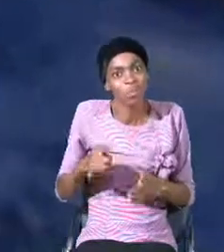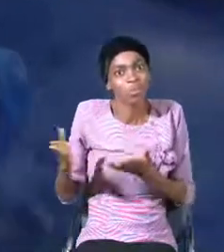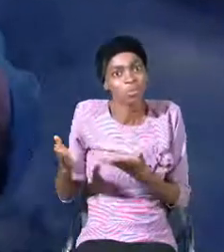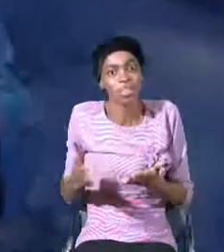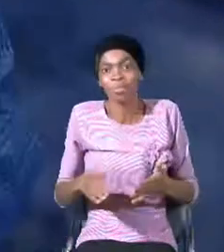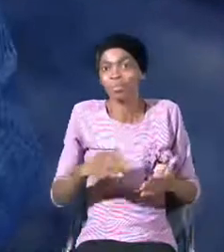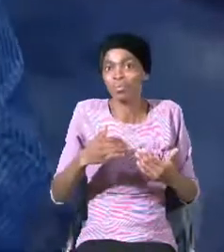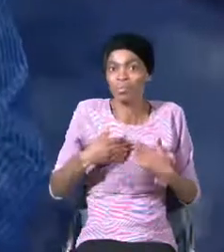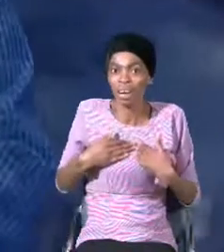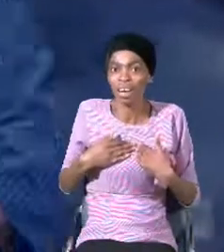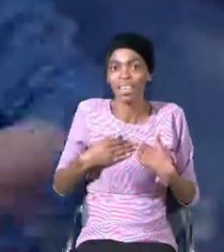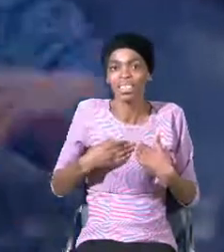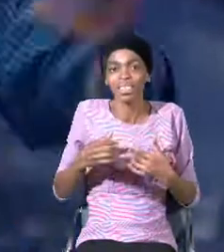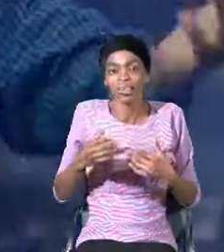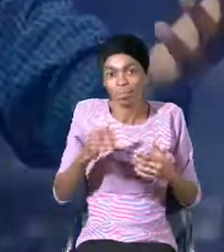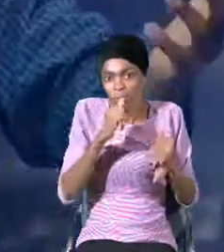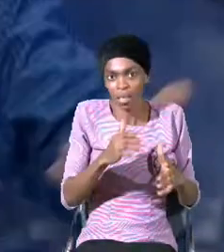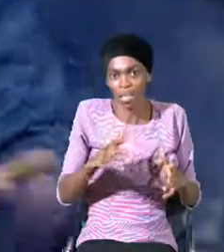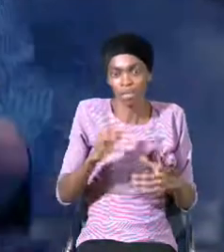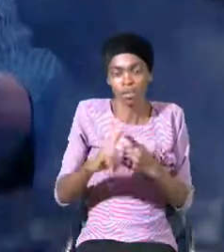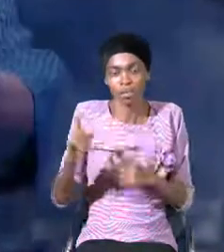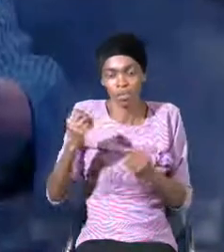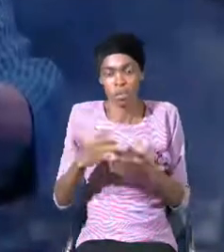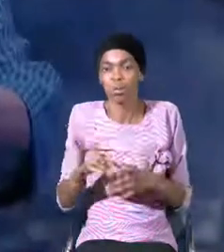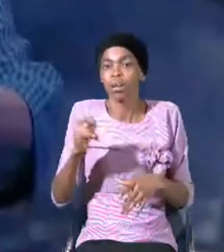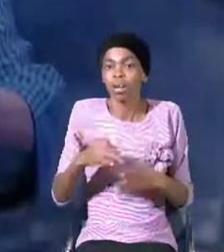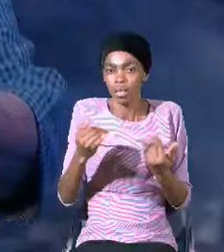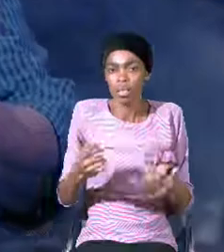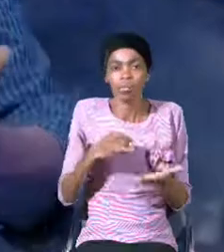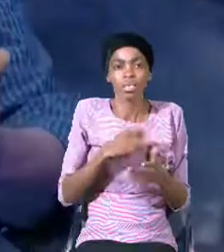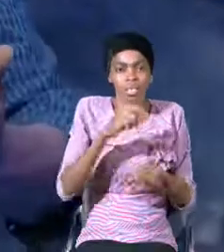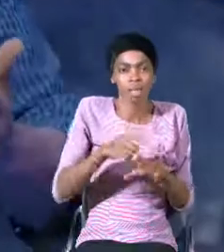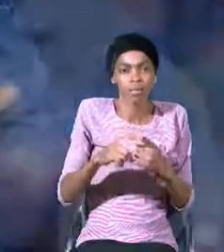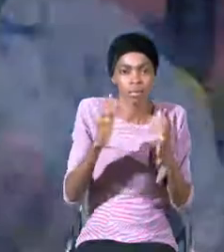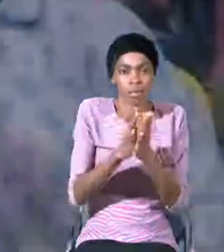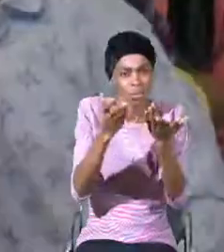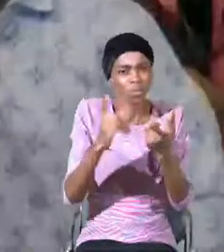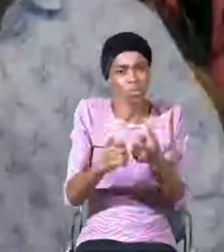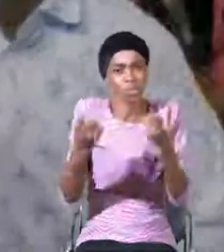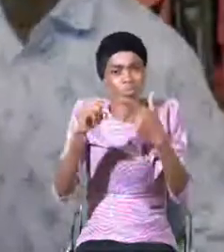gens spéciaux ici. La tête baissée. Tu veux venir à ce Dieu